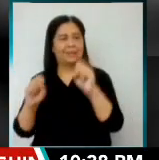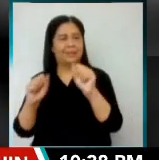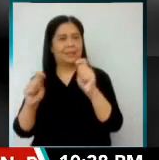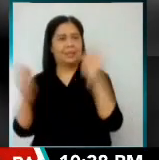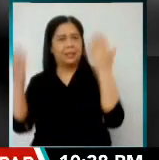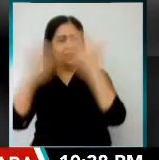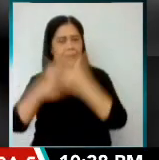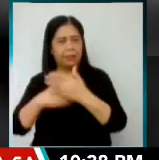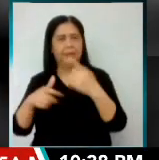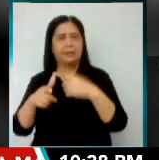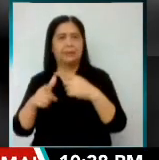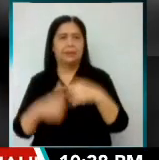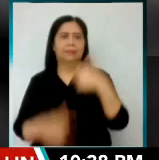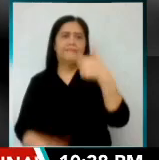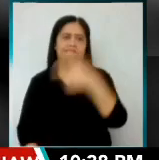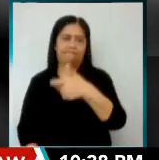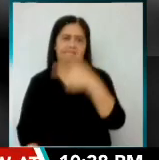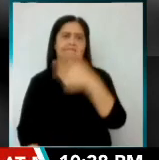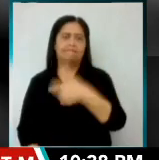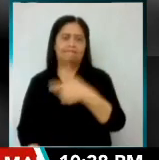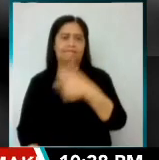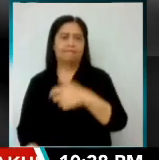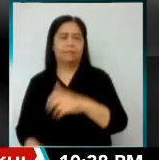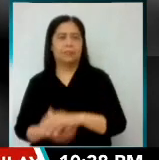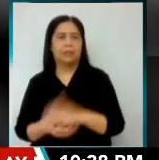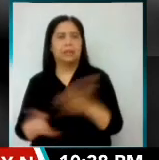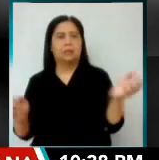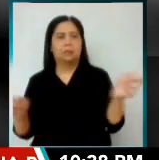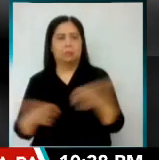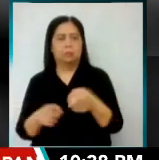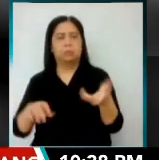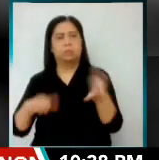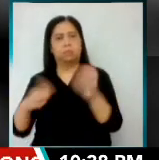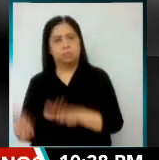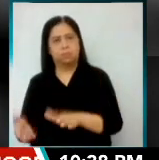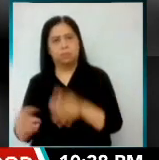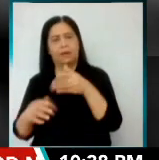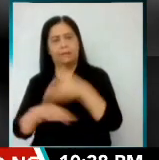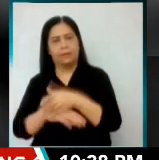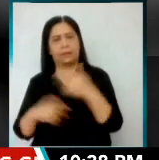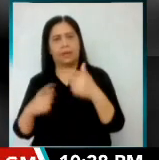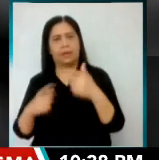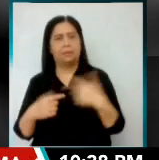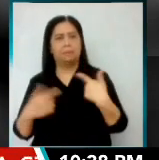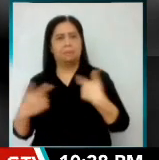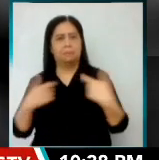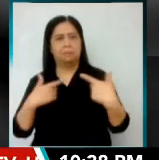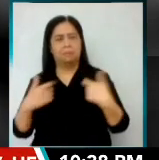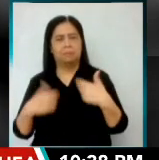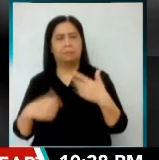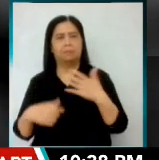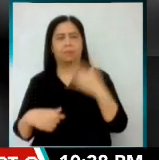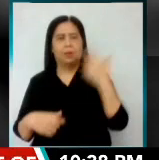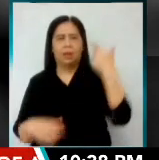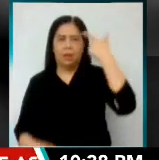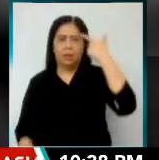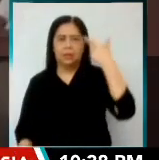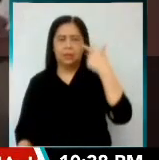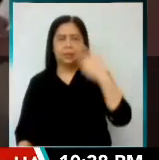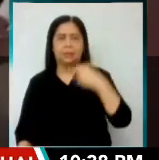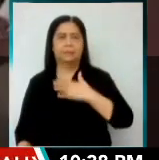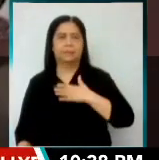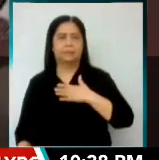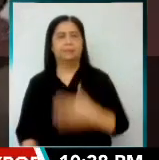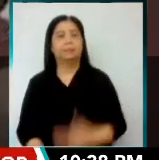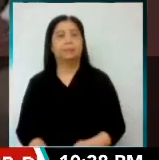kasya pinagbabaril. Dead on the spot siya matapos magtamo ng tama ng bala sa ulo at dibdib. Agad